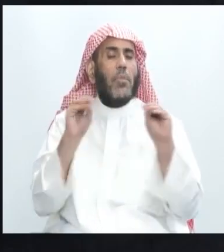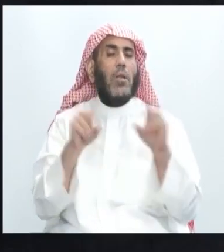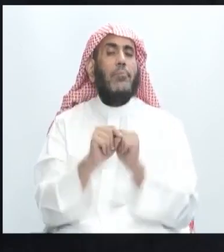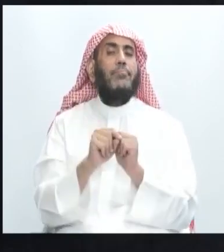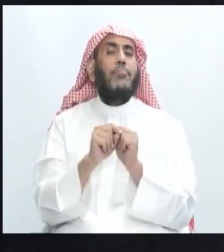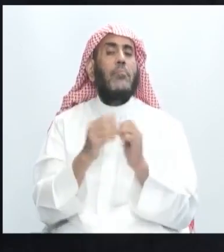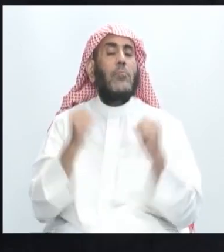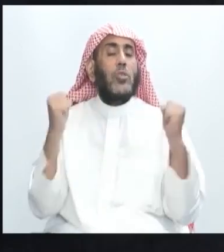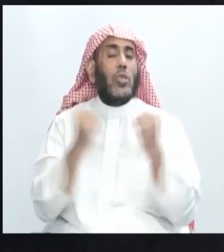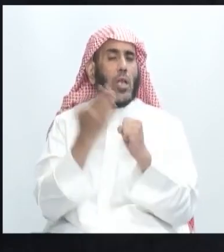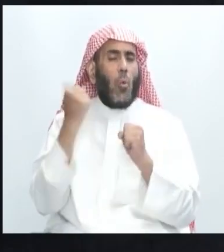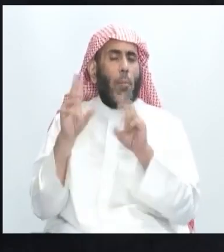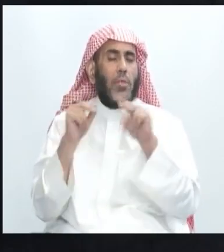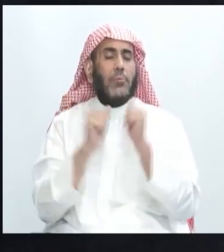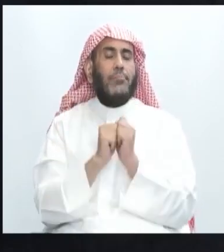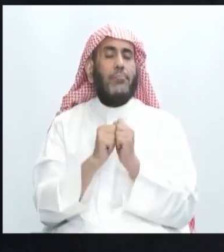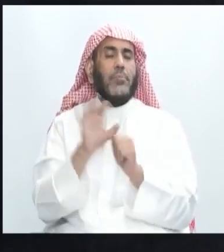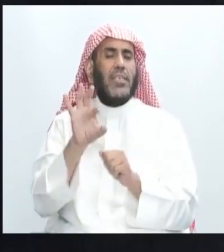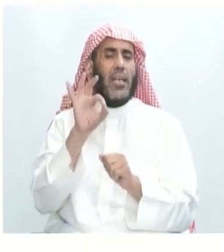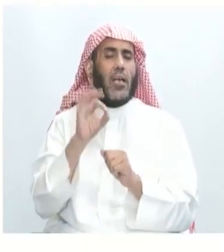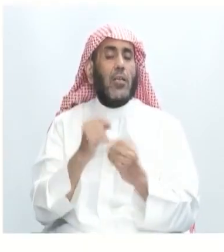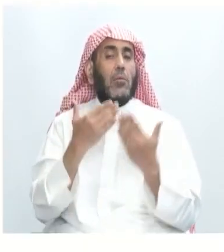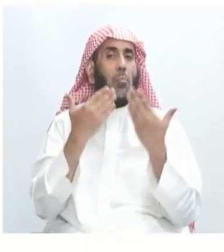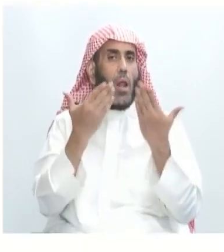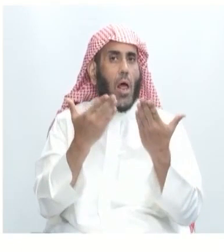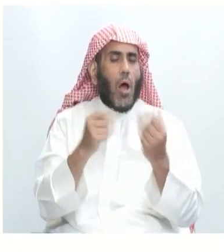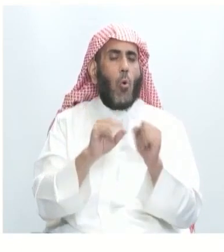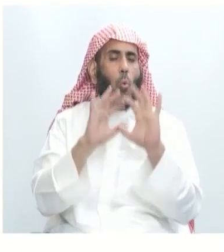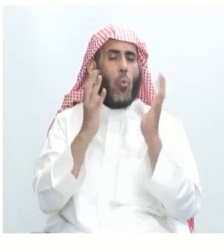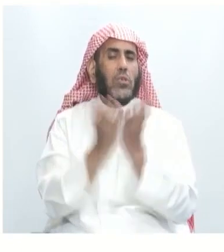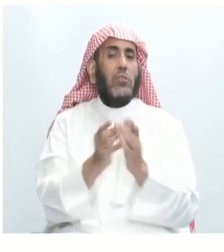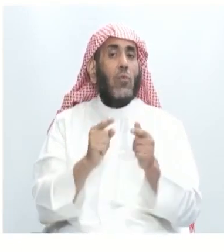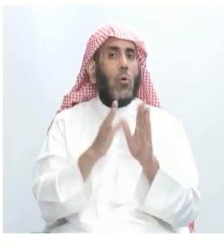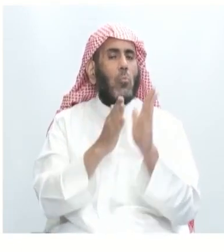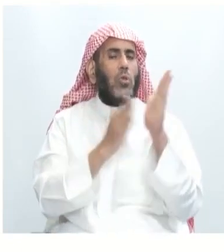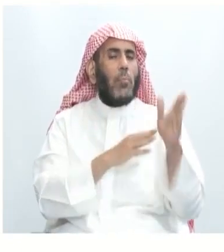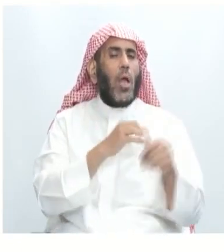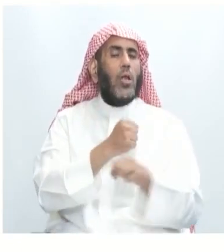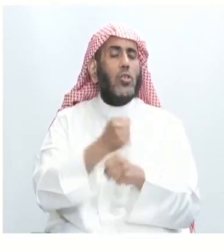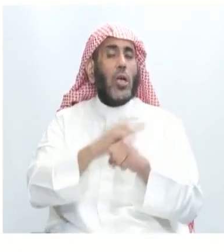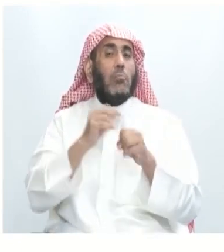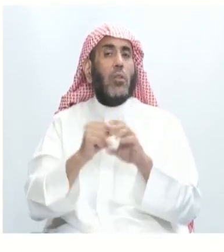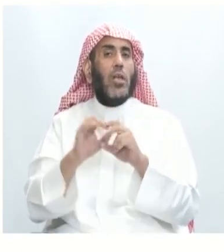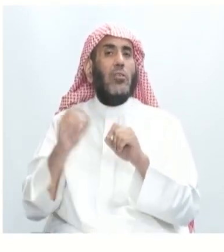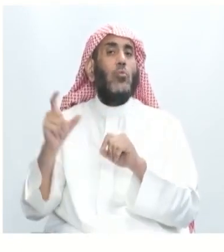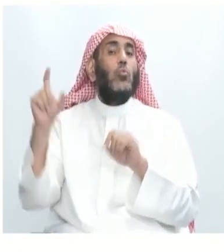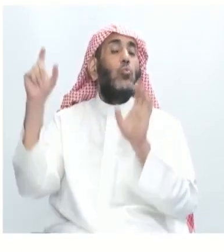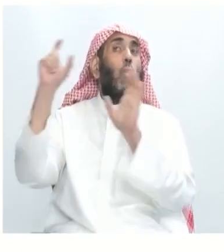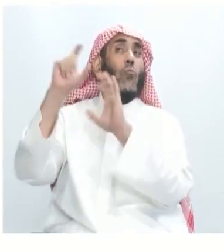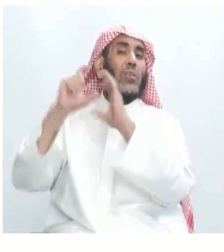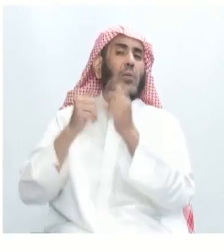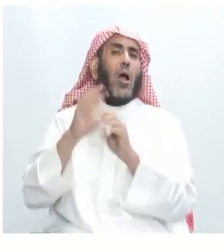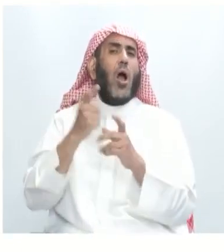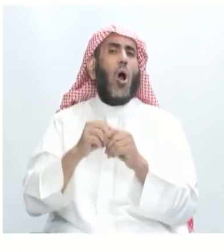عنه في النشاطات السابقه هنا قدم لها وصفا دقيقا متبعا الاجراءات العلميه لوصفها ظاهره كسوف او